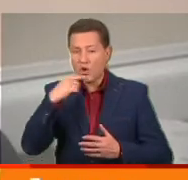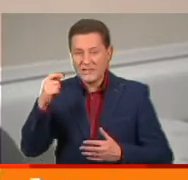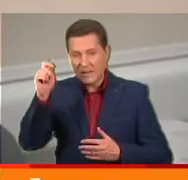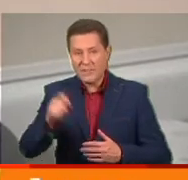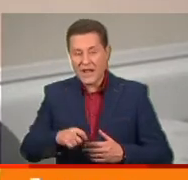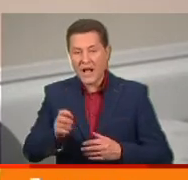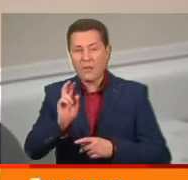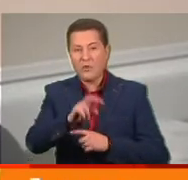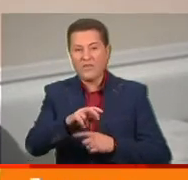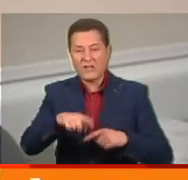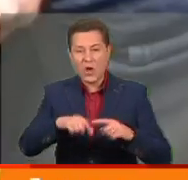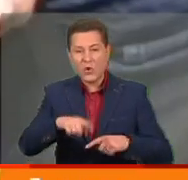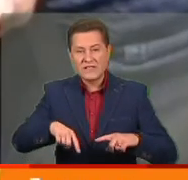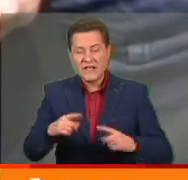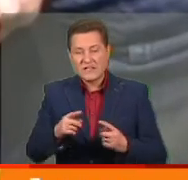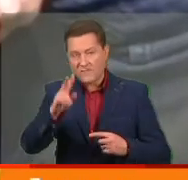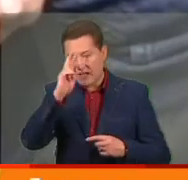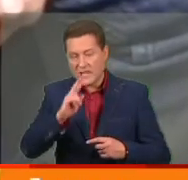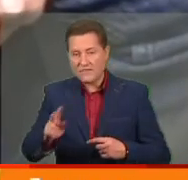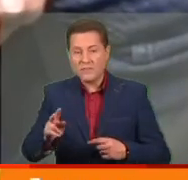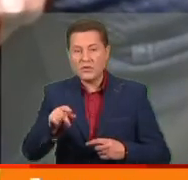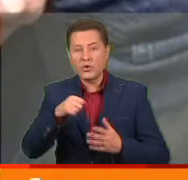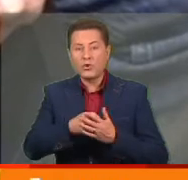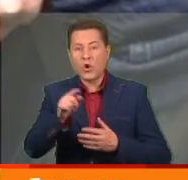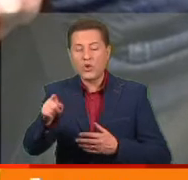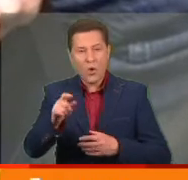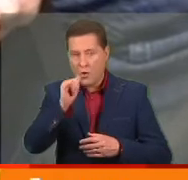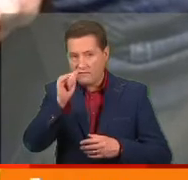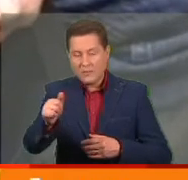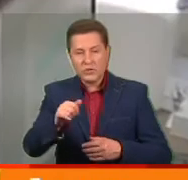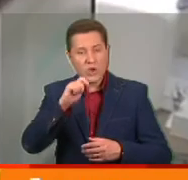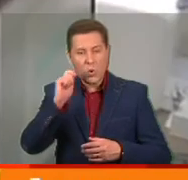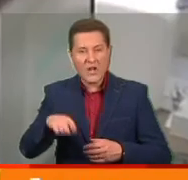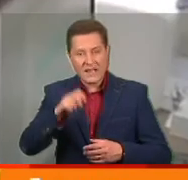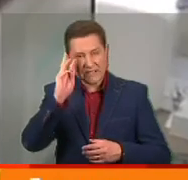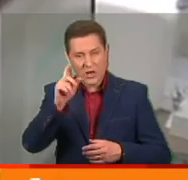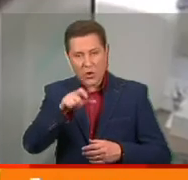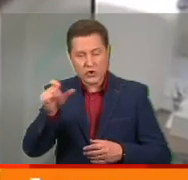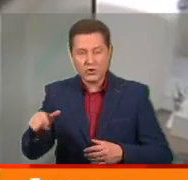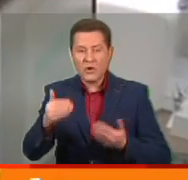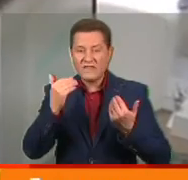провідати родичів, його заарештували на 2 місяці. До нього досі не пустили українських консулів. Щоправда,